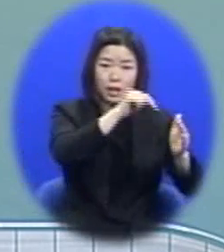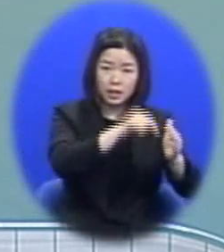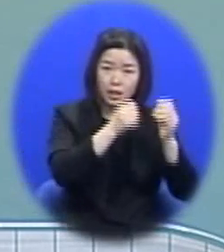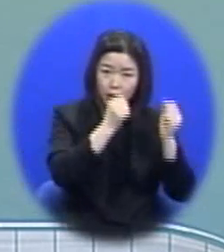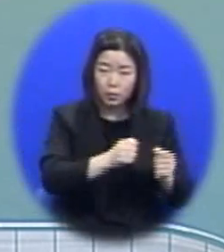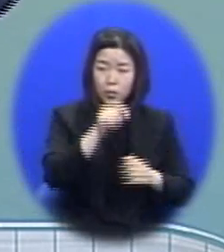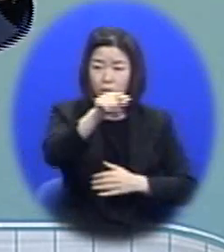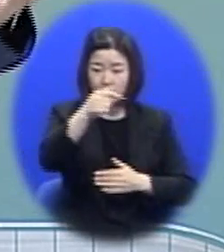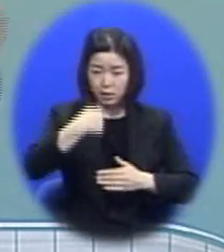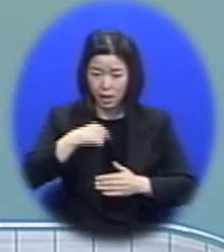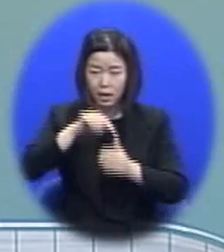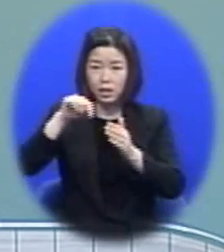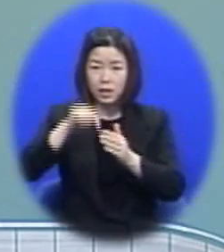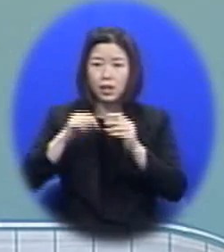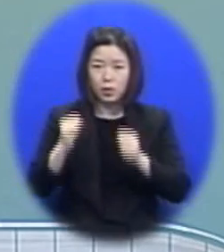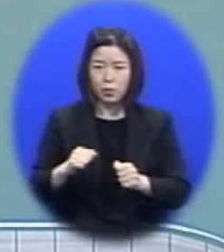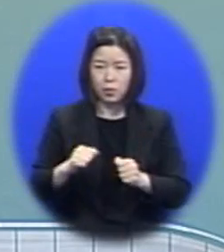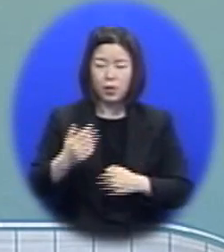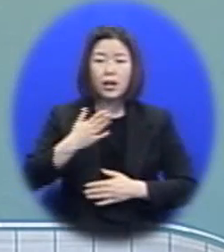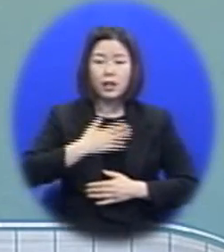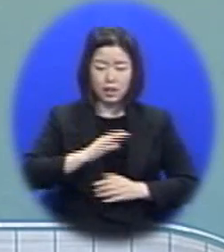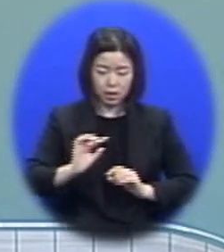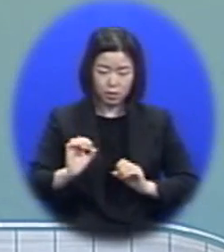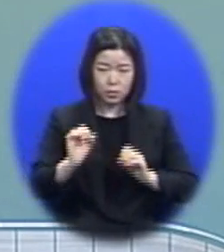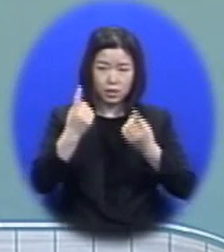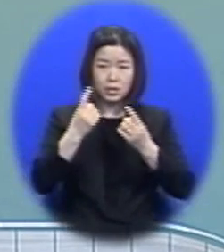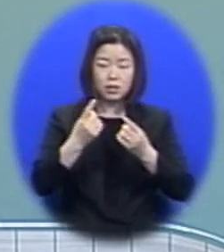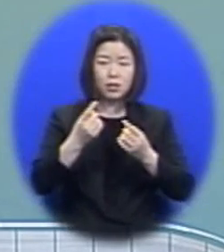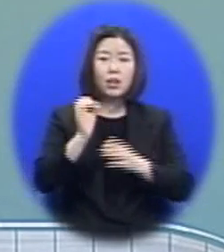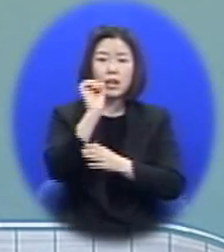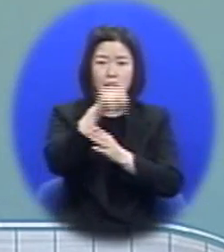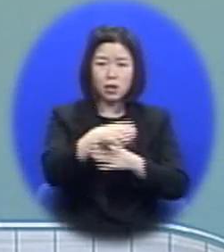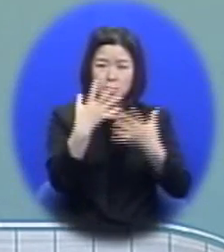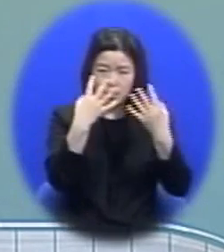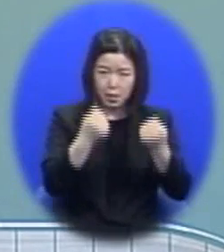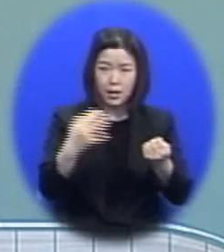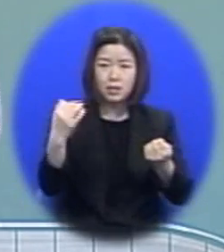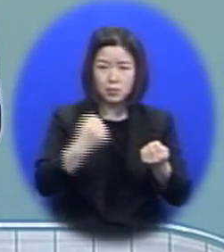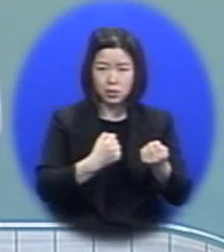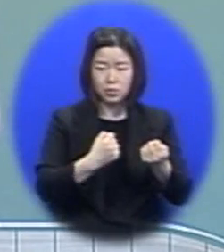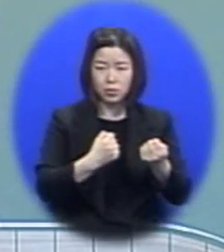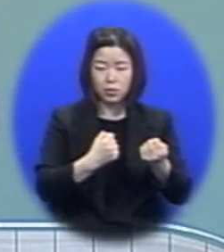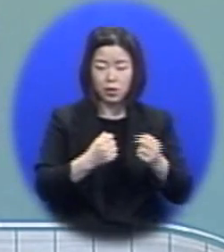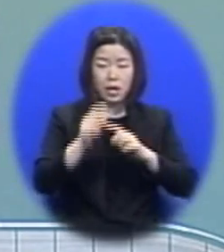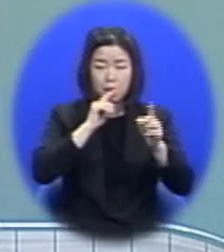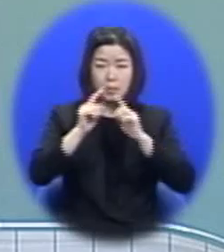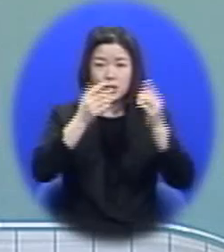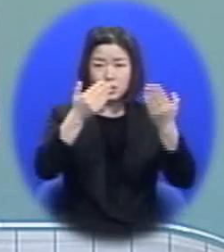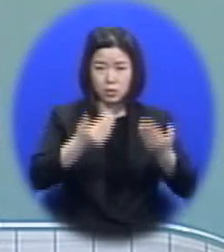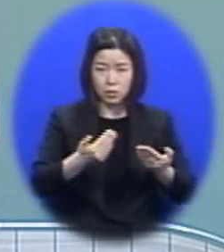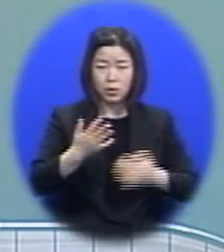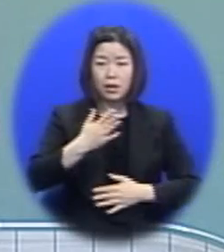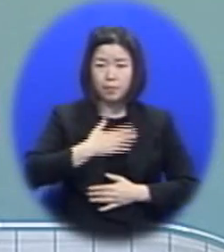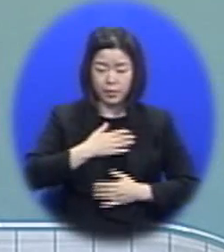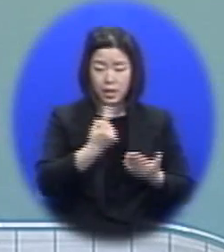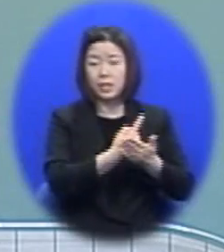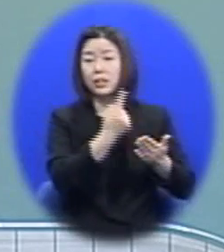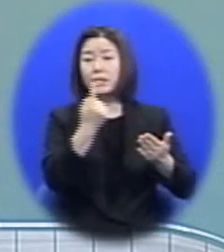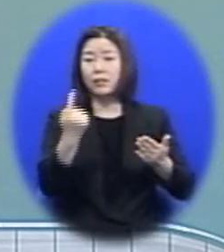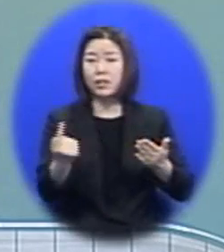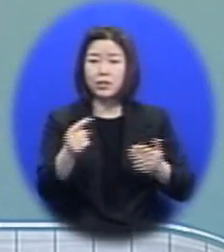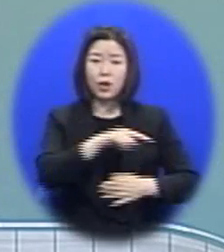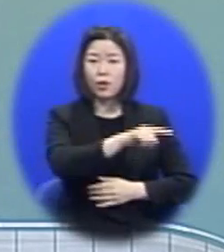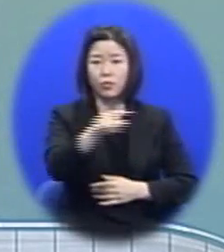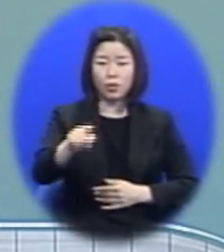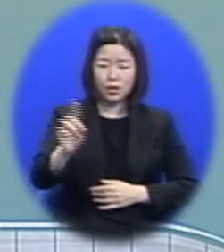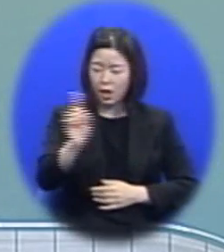열매가 많이 맺어지는 삶 여기 말씀하시기를 나로 말 나를 떠나서는 너희가